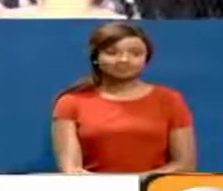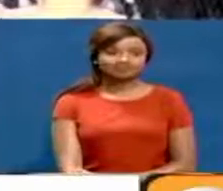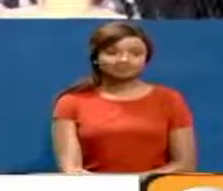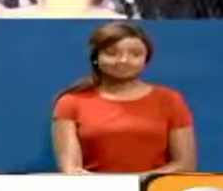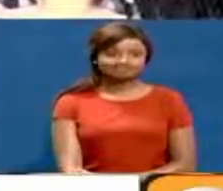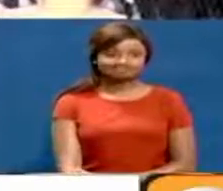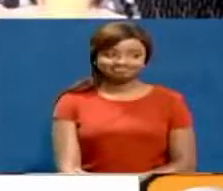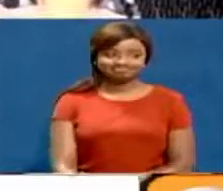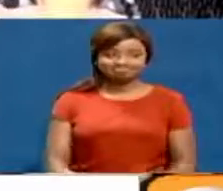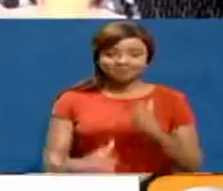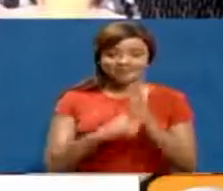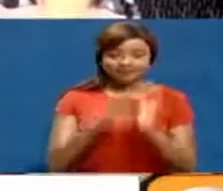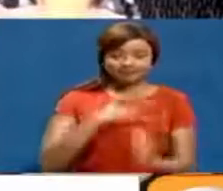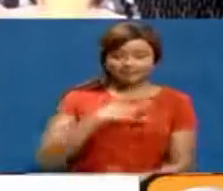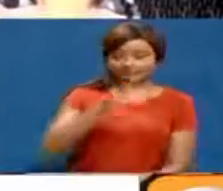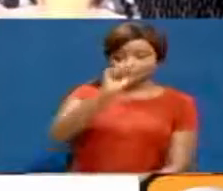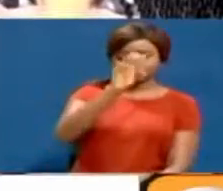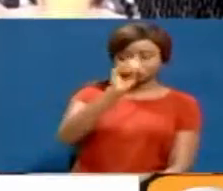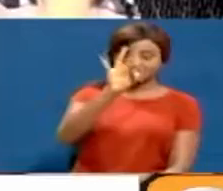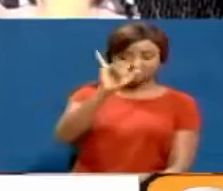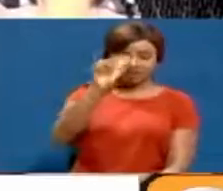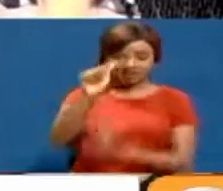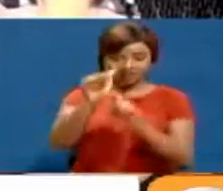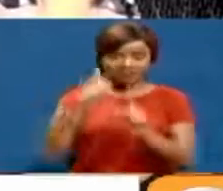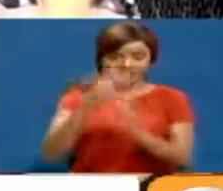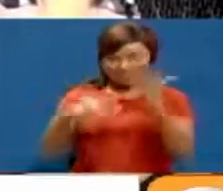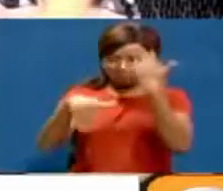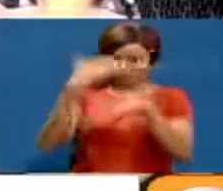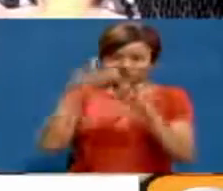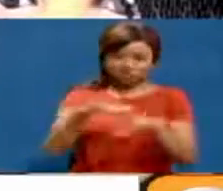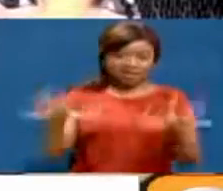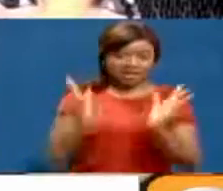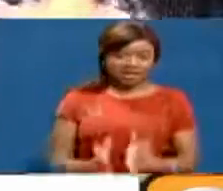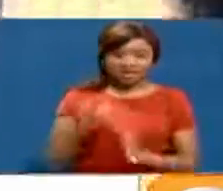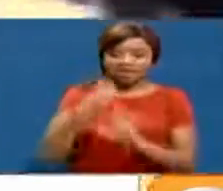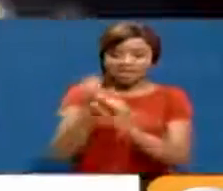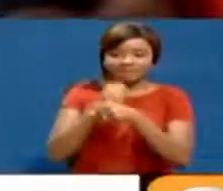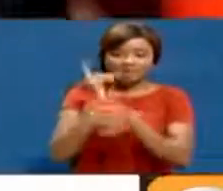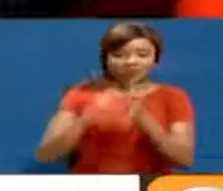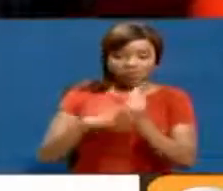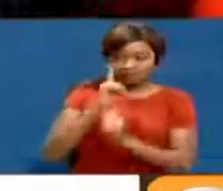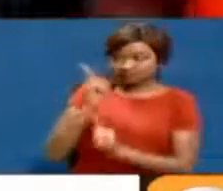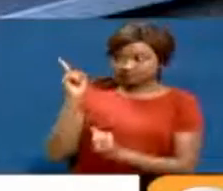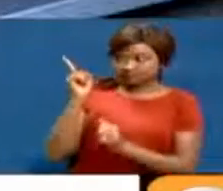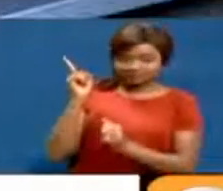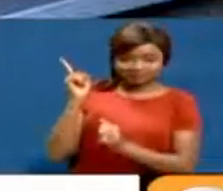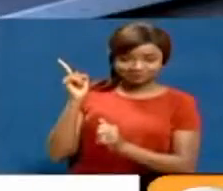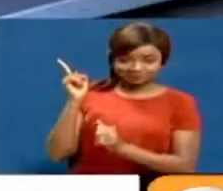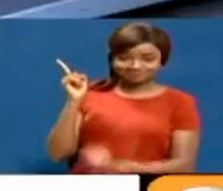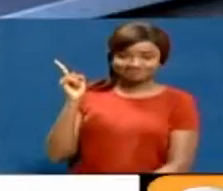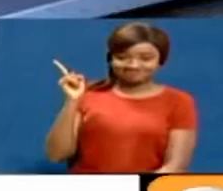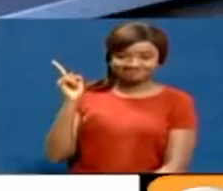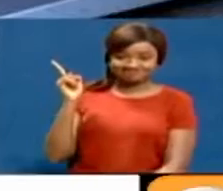Kwa majina naitwa Sophie Hiuhu na I'm a professional marketer, na mimi mtengeneza wigs ambazo zinajulikana kama loose